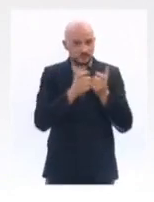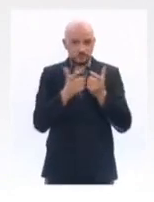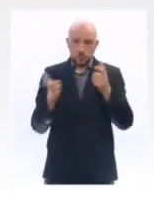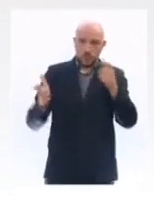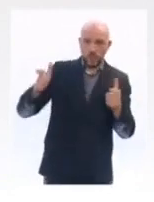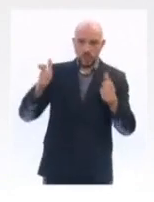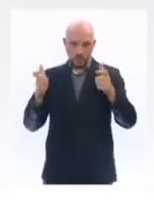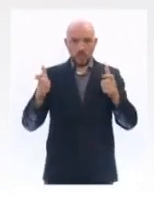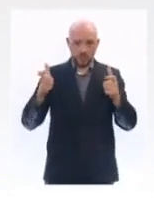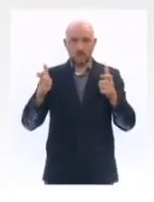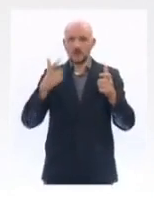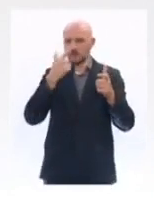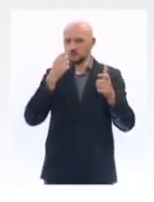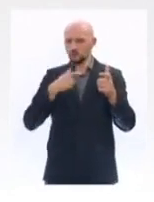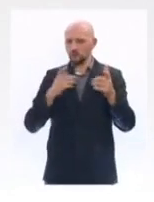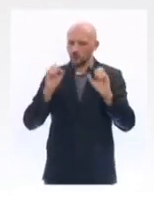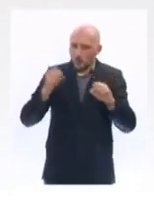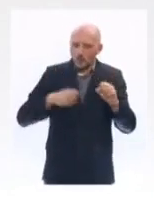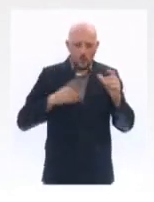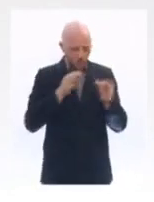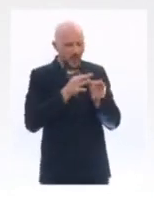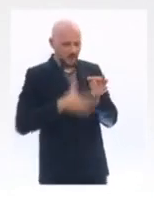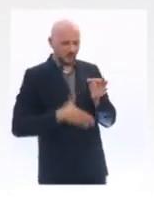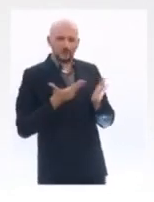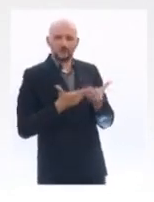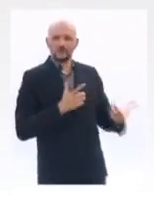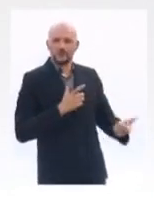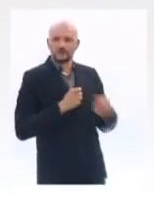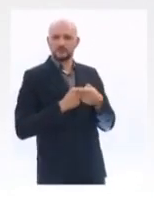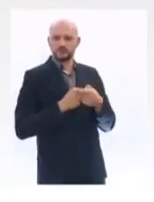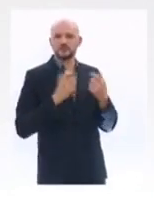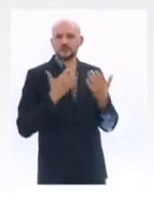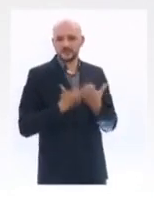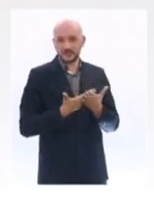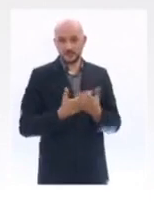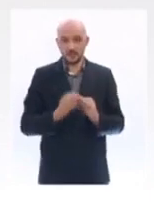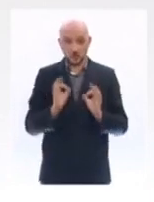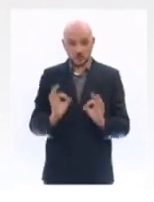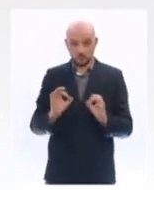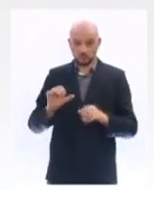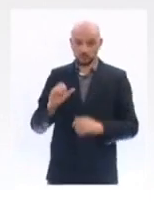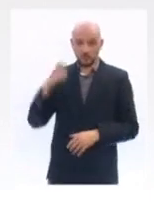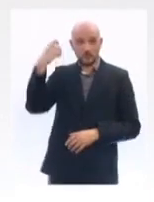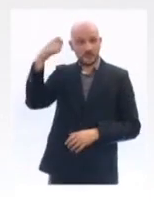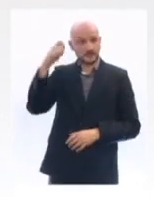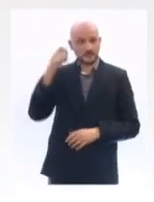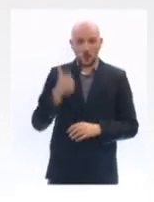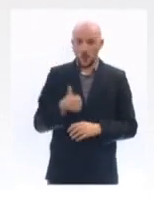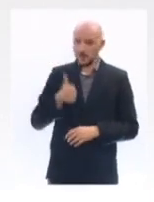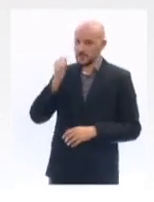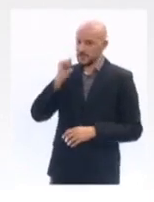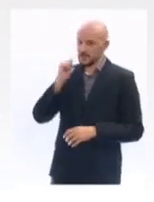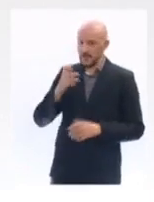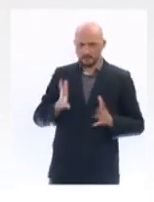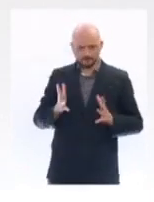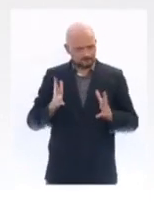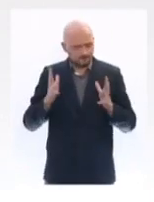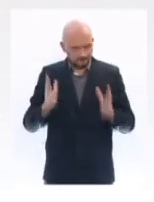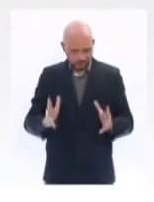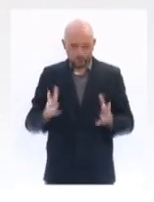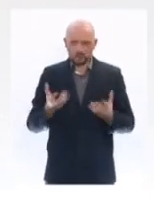Il reste les loyers qui sont parfois une charge très importante pour un restaurateur, pour un atelier, pour un fleuriste, pour un